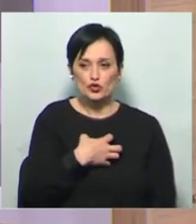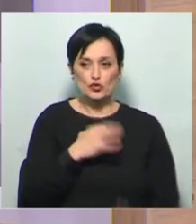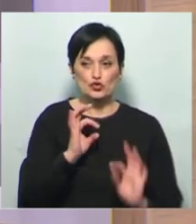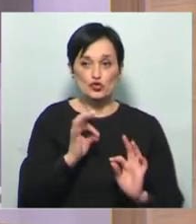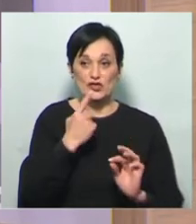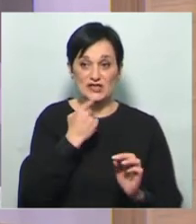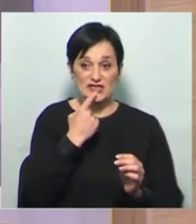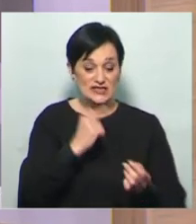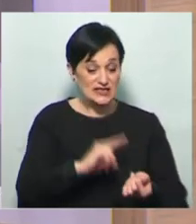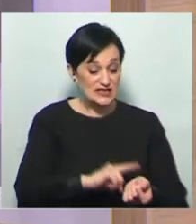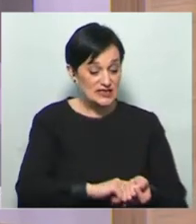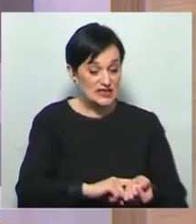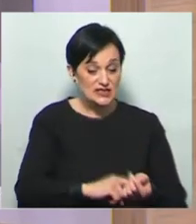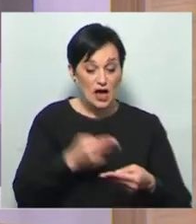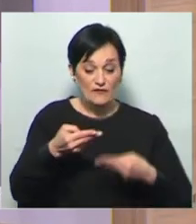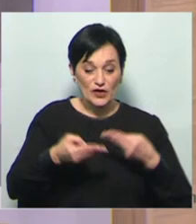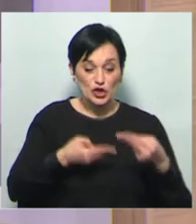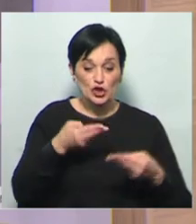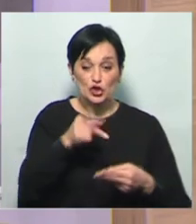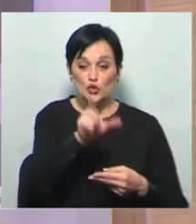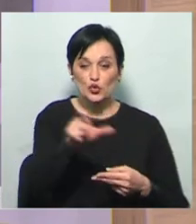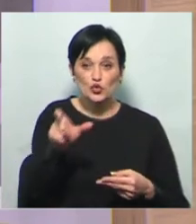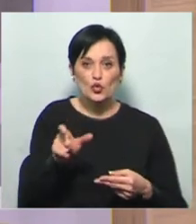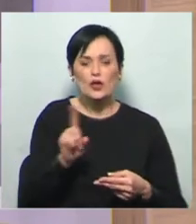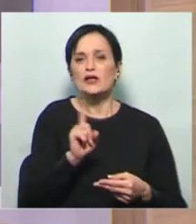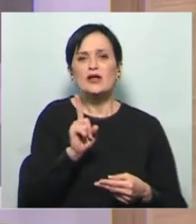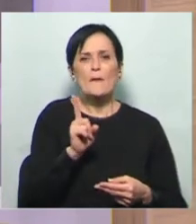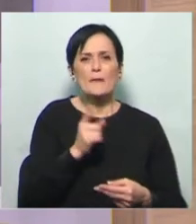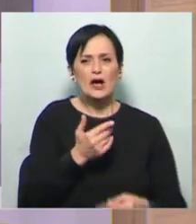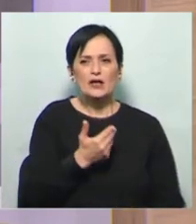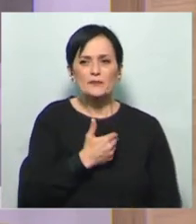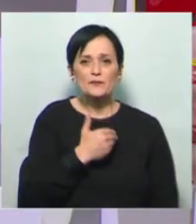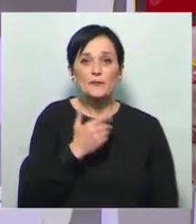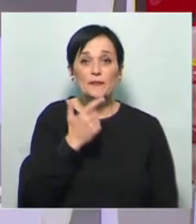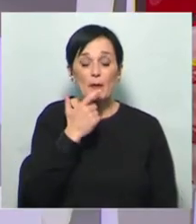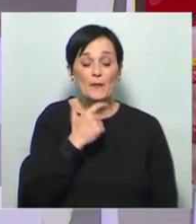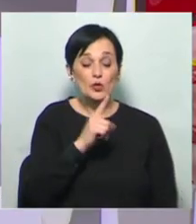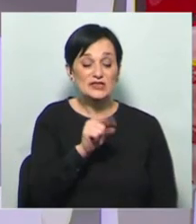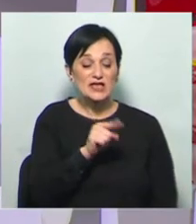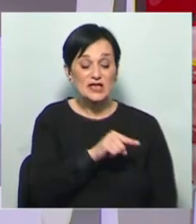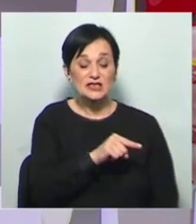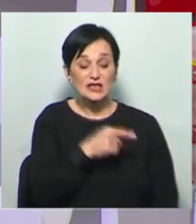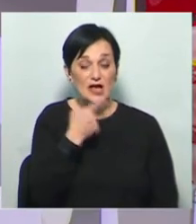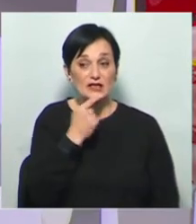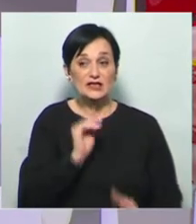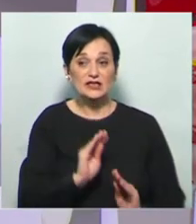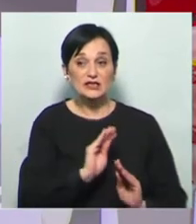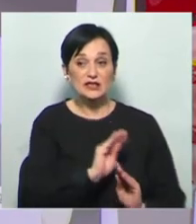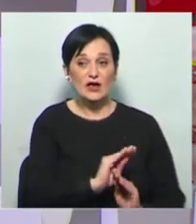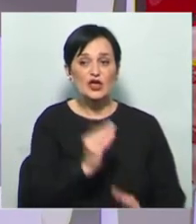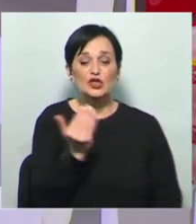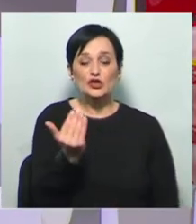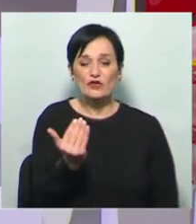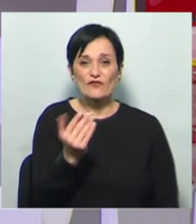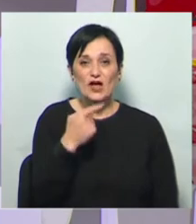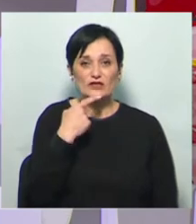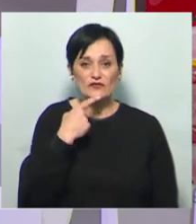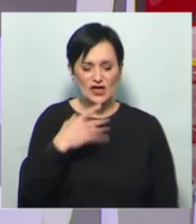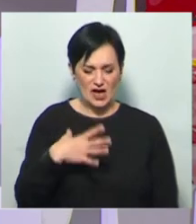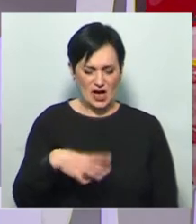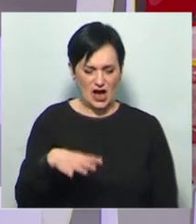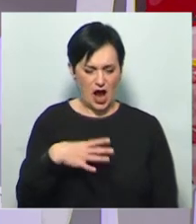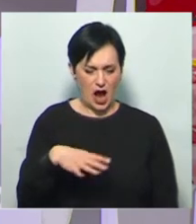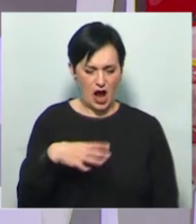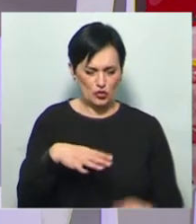სწორედ სისხლძარღვთა ქირურგების განმოსვლა რაღაც ის თქმაგნება და დავამატებ. აი ზაზას და თქვენს დავამატებ, თქვენ ბრძანეთ ქართულად